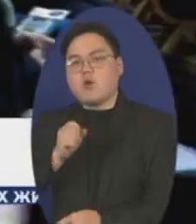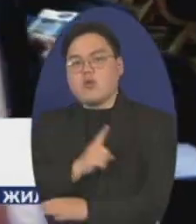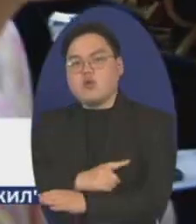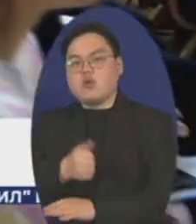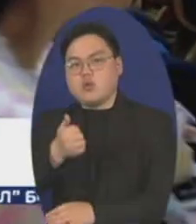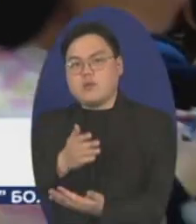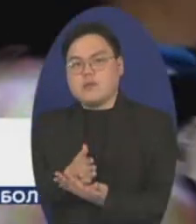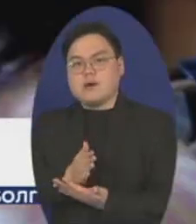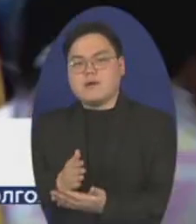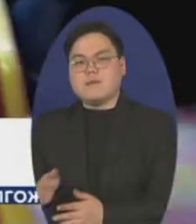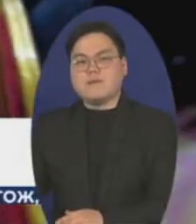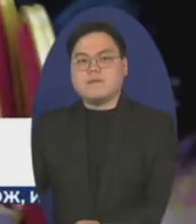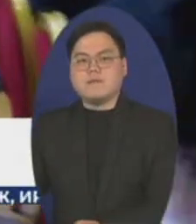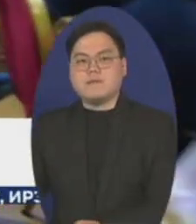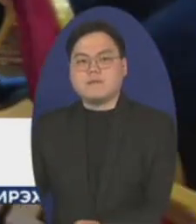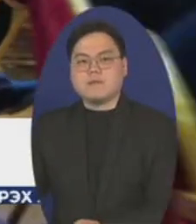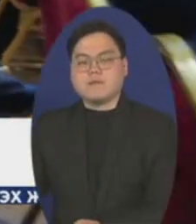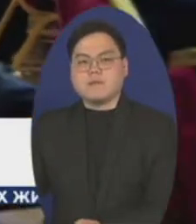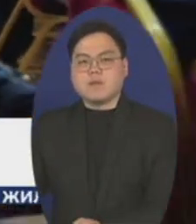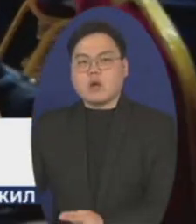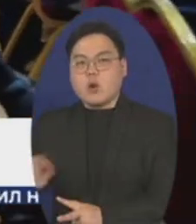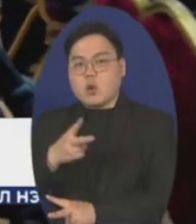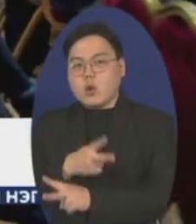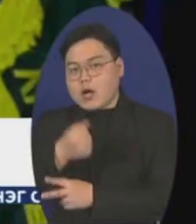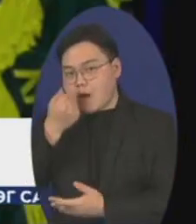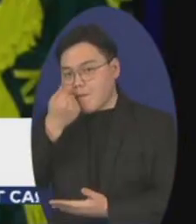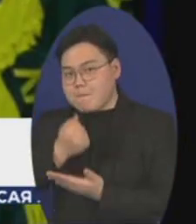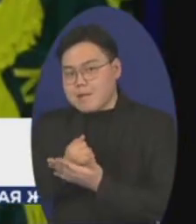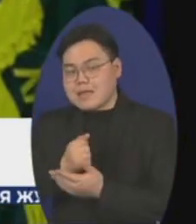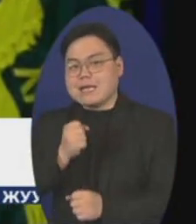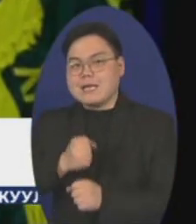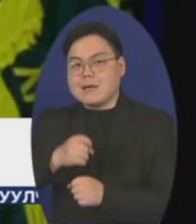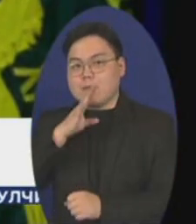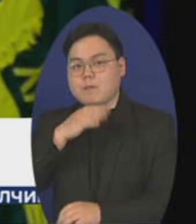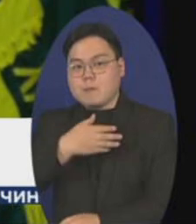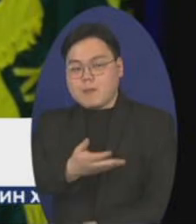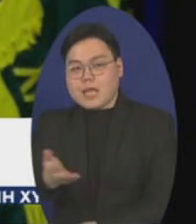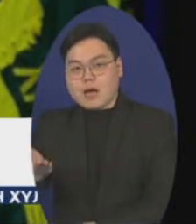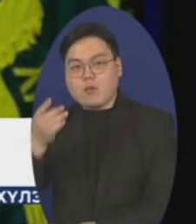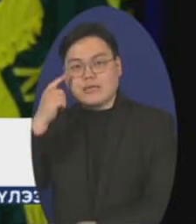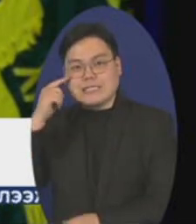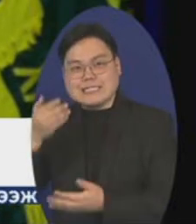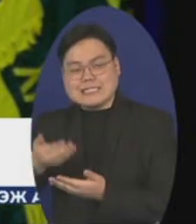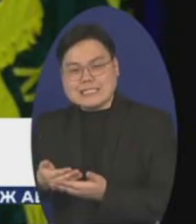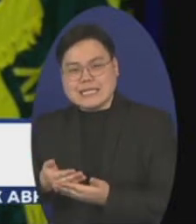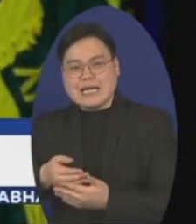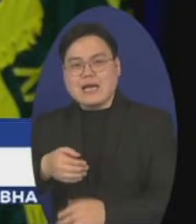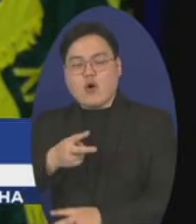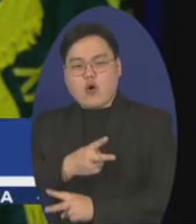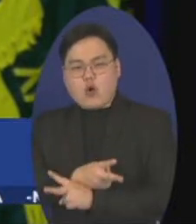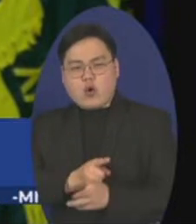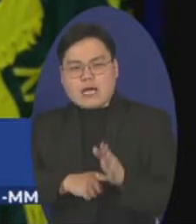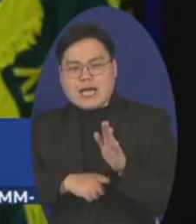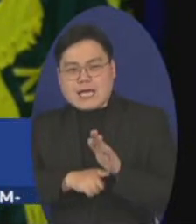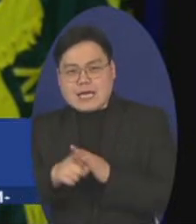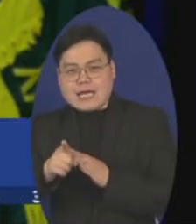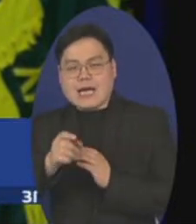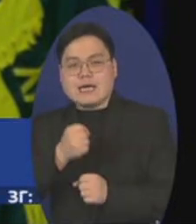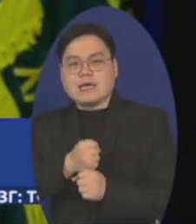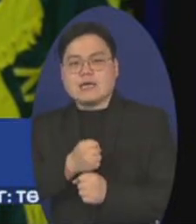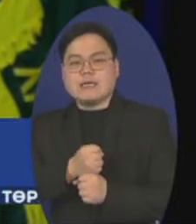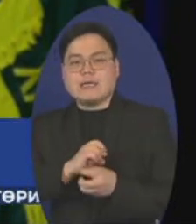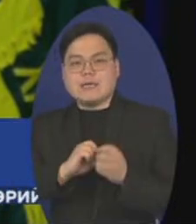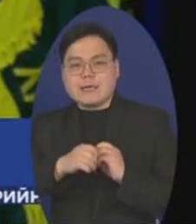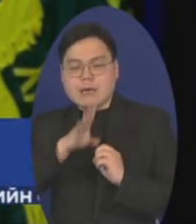байла. Хууль тогтоох ажил дээр бол та бүхний саналыг босруулах шатнаас нэхлээд босруулж байгаа